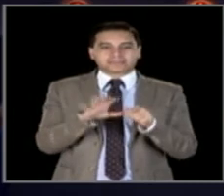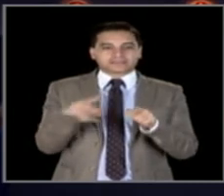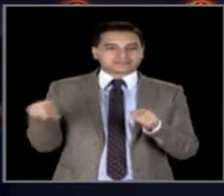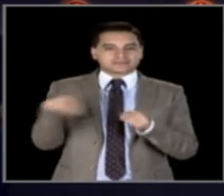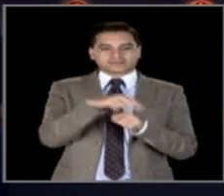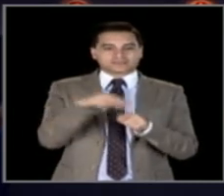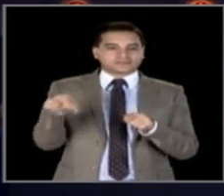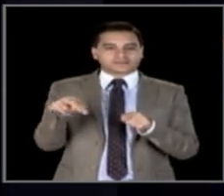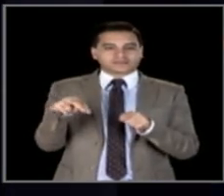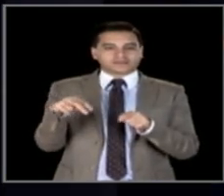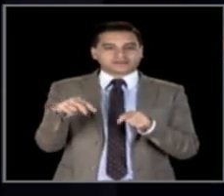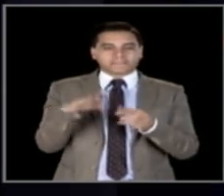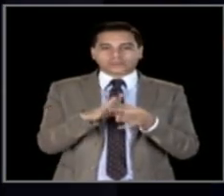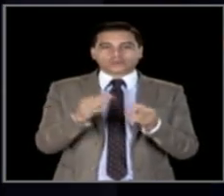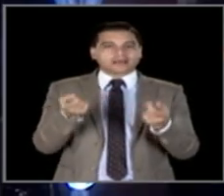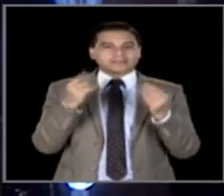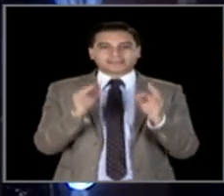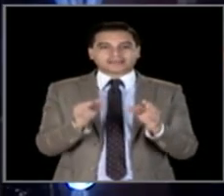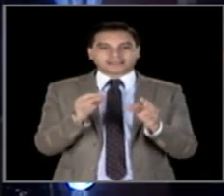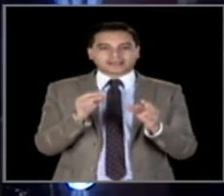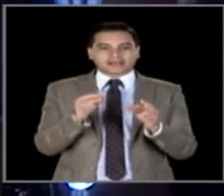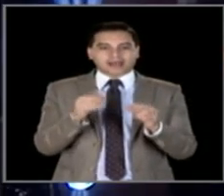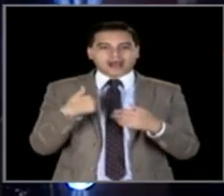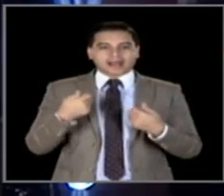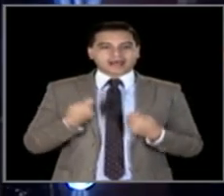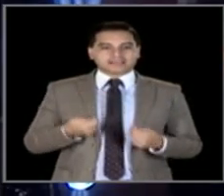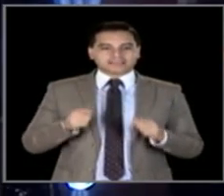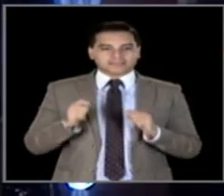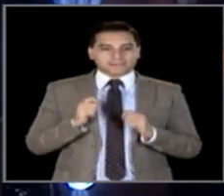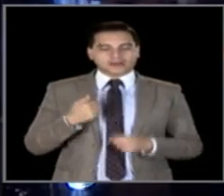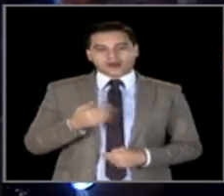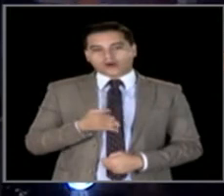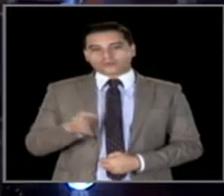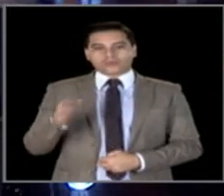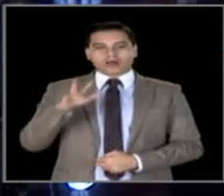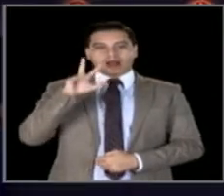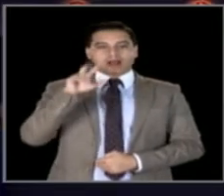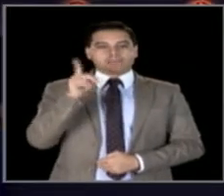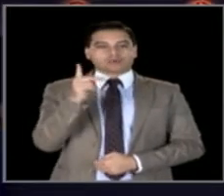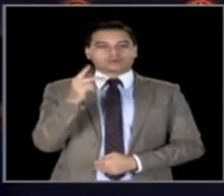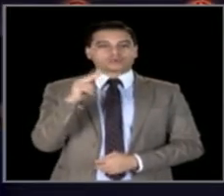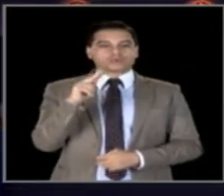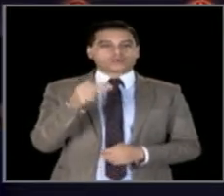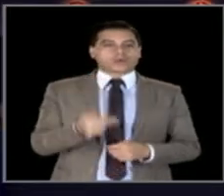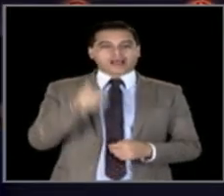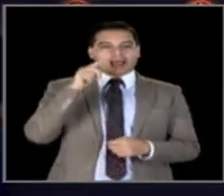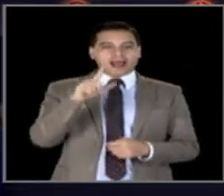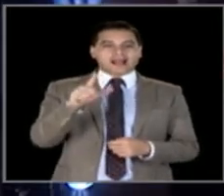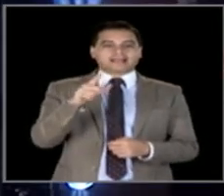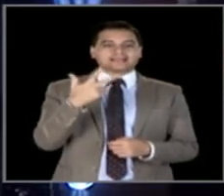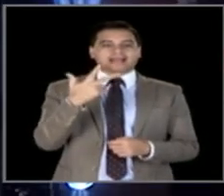وعرضه حوالي متر ونص. موضوع غريب جدا، يعني ابقى في اسبانيا اروح البرتغال في 3 متر. النتيجة اتغيرت